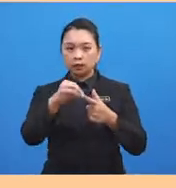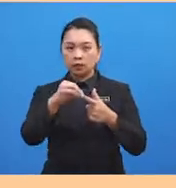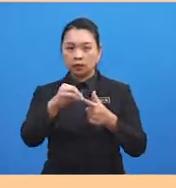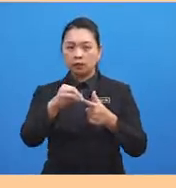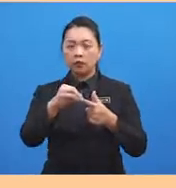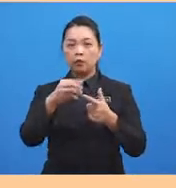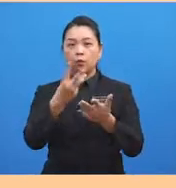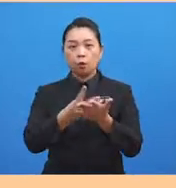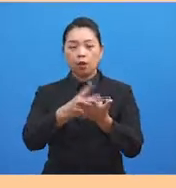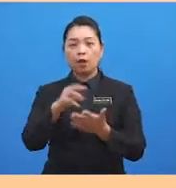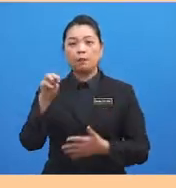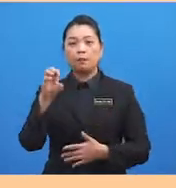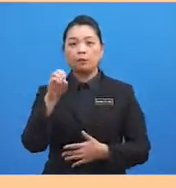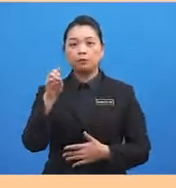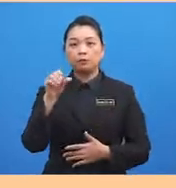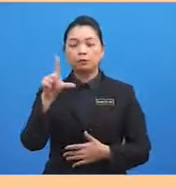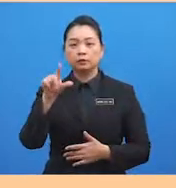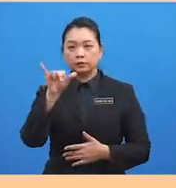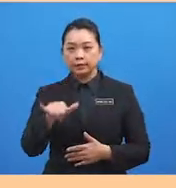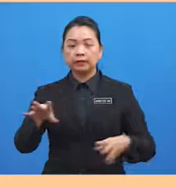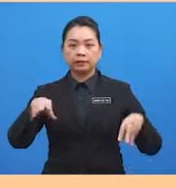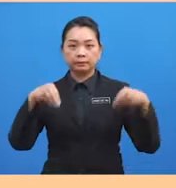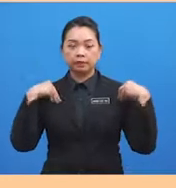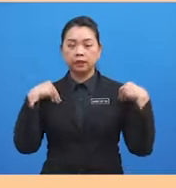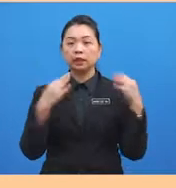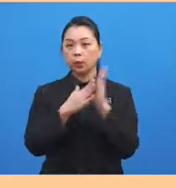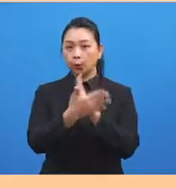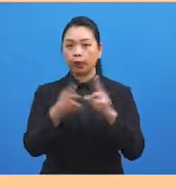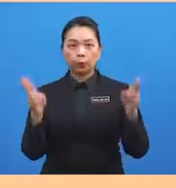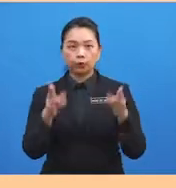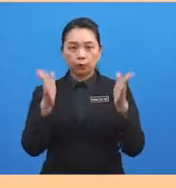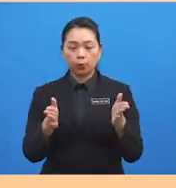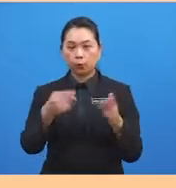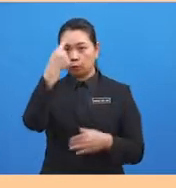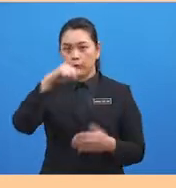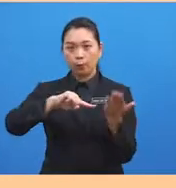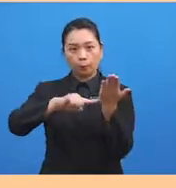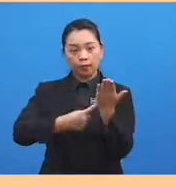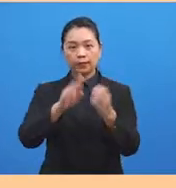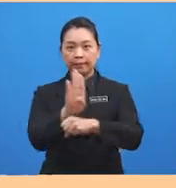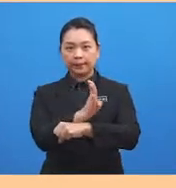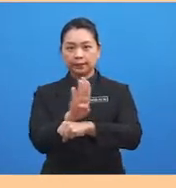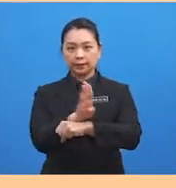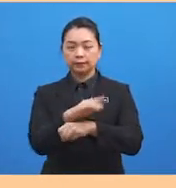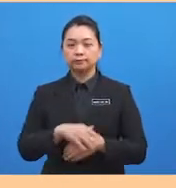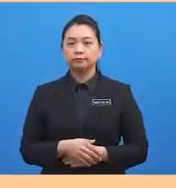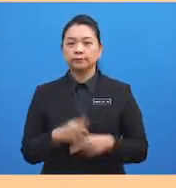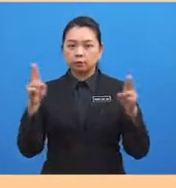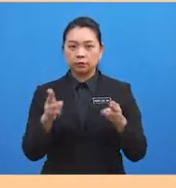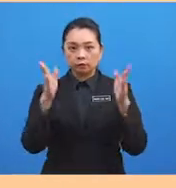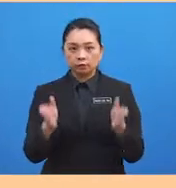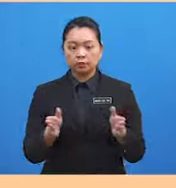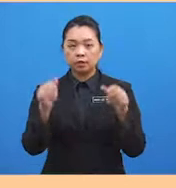modal yang dimiliki oleh usahawan untuk memulakan perniagaan.